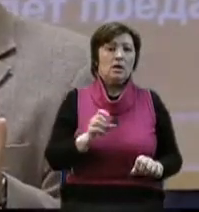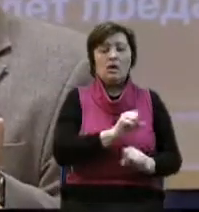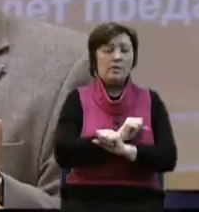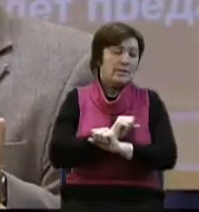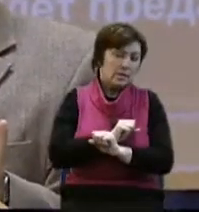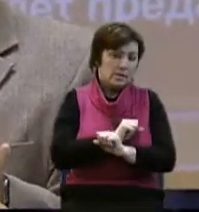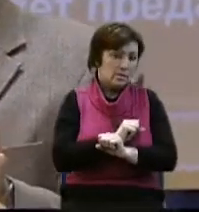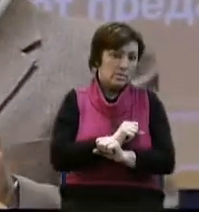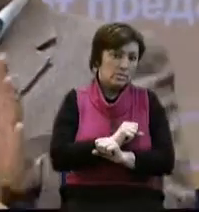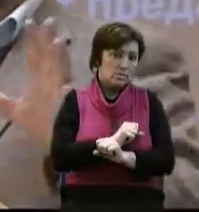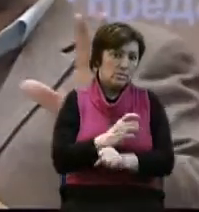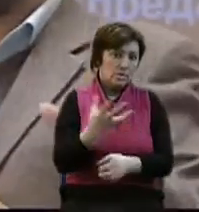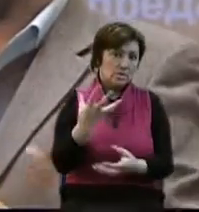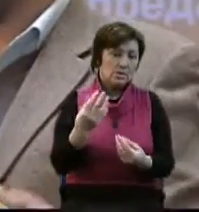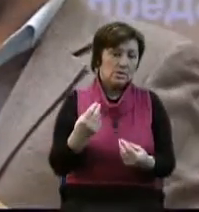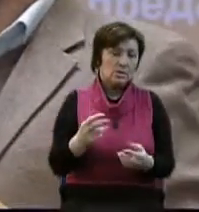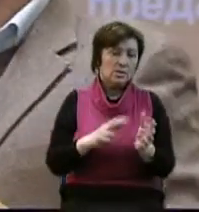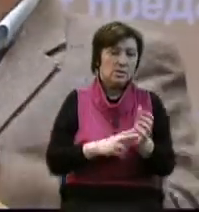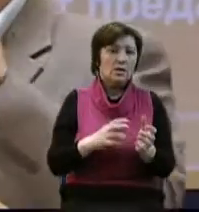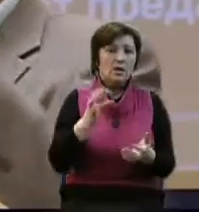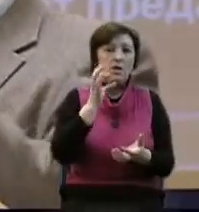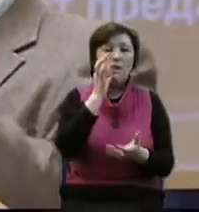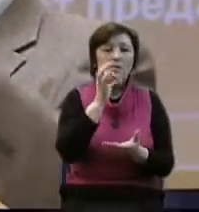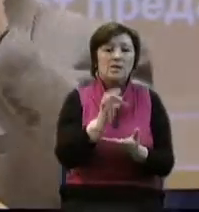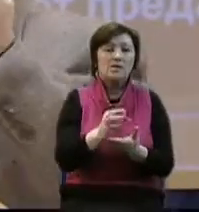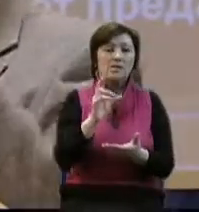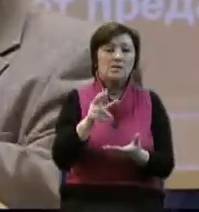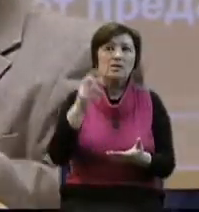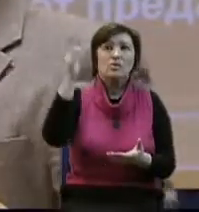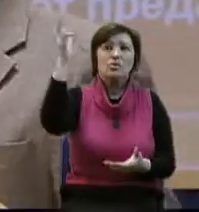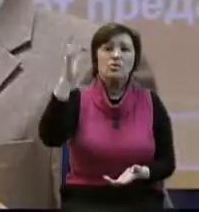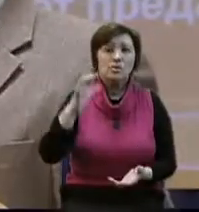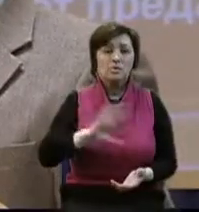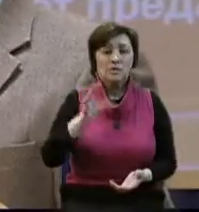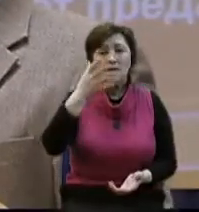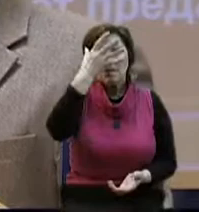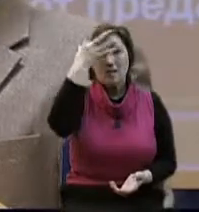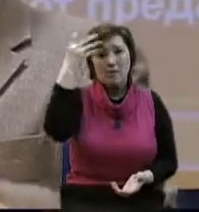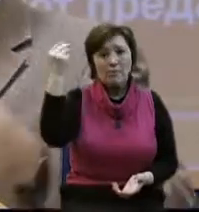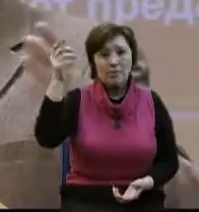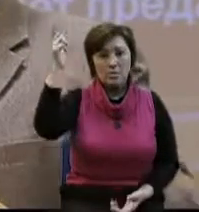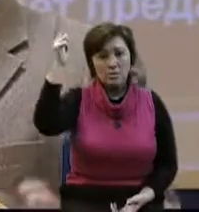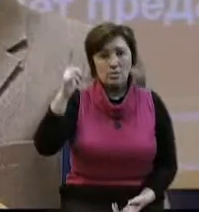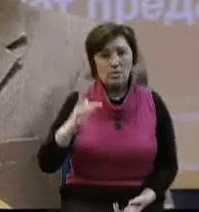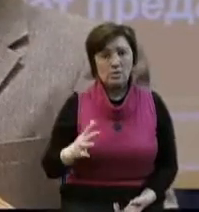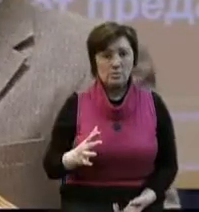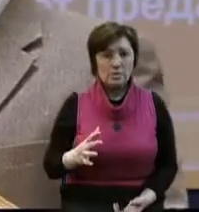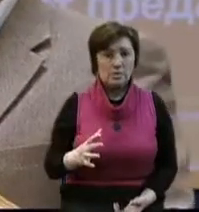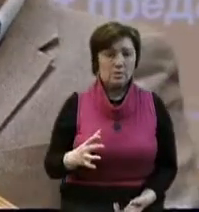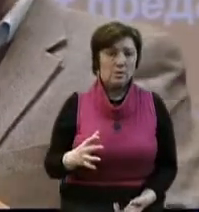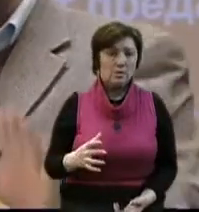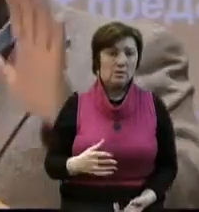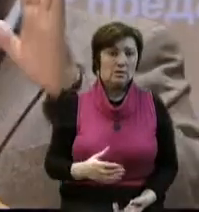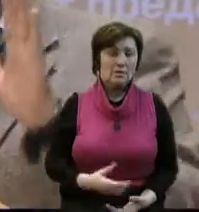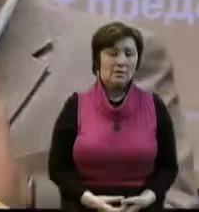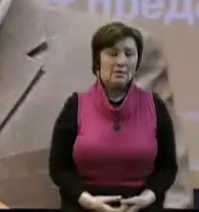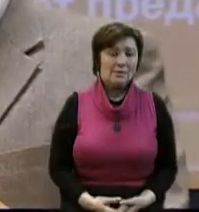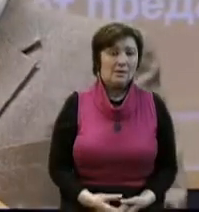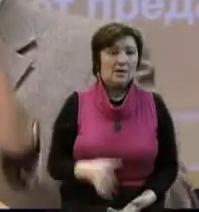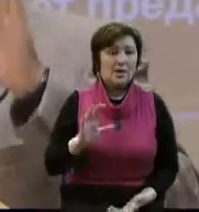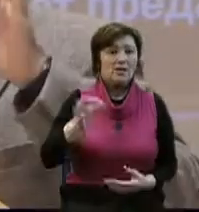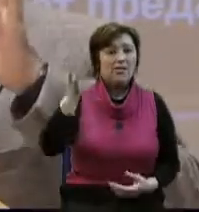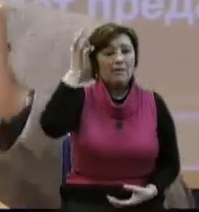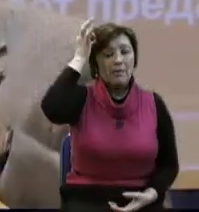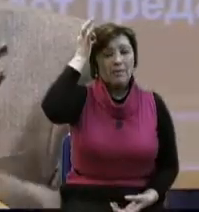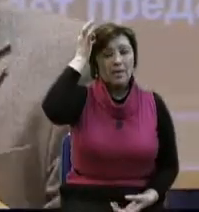отдохнуть и обратиться к Господу, чтобы не забыть Господа. Это своего рода такое напоминание